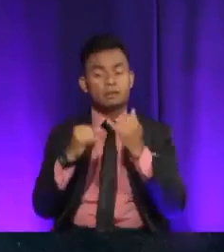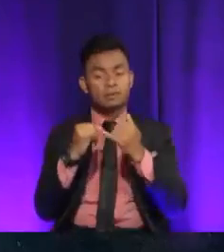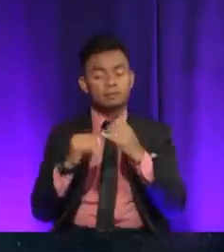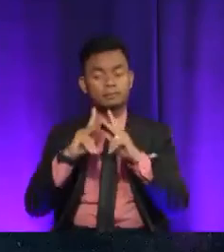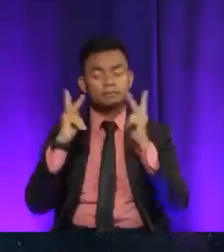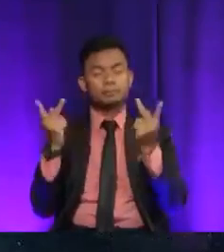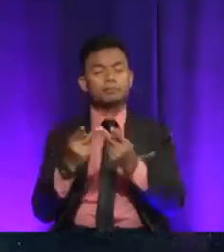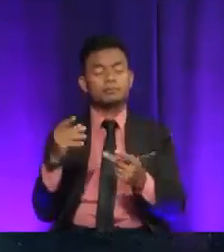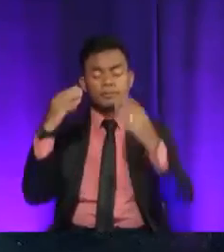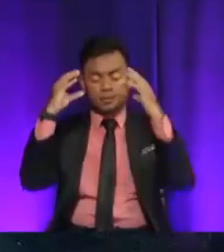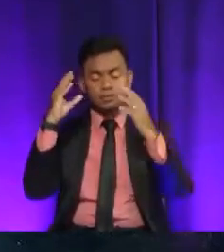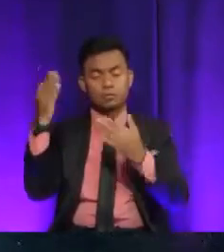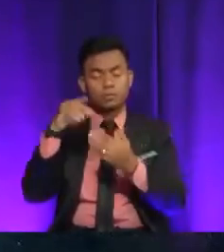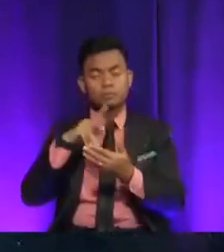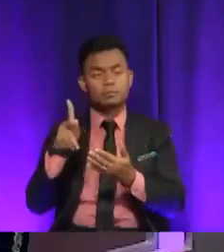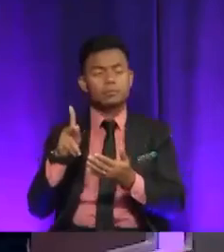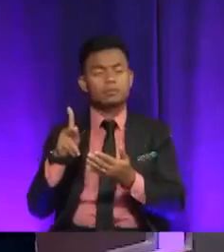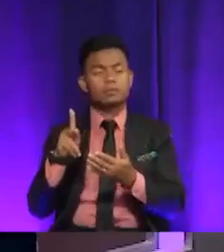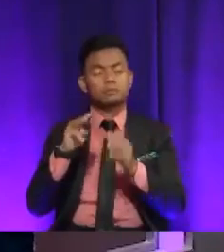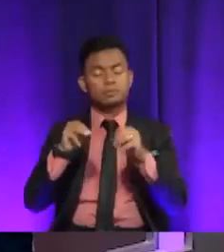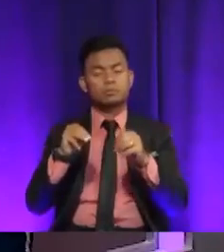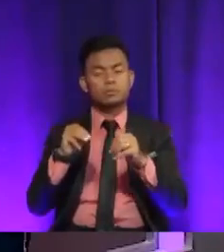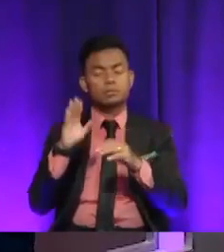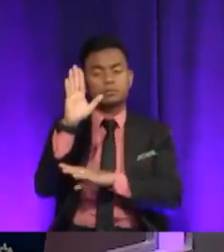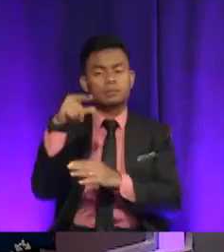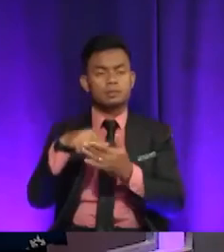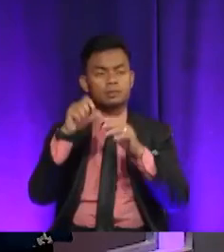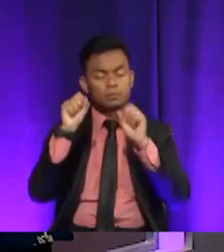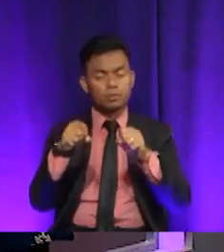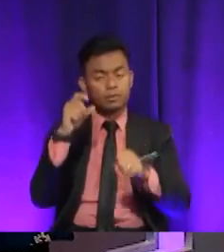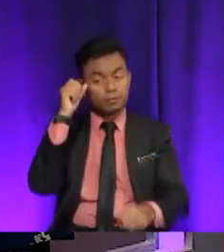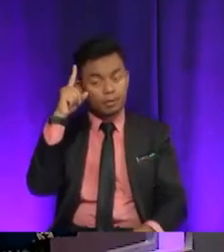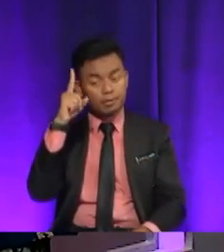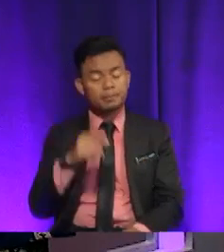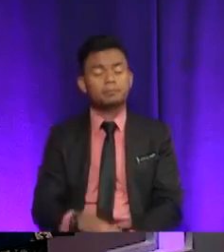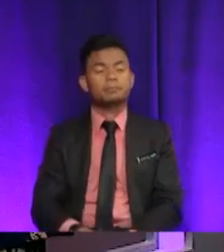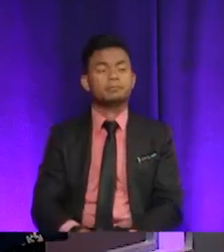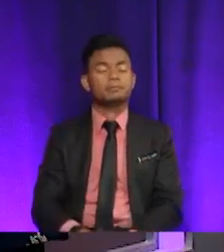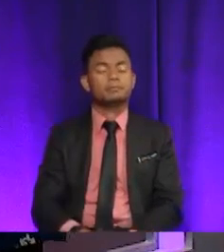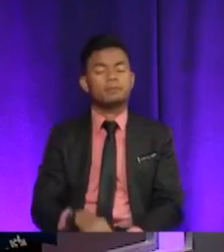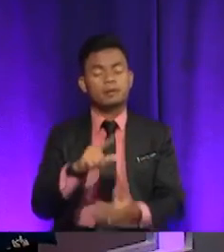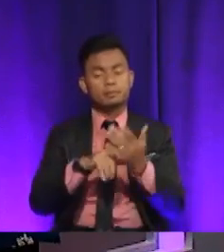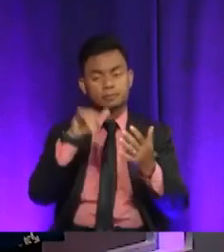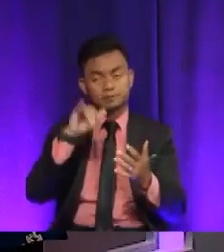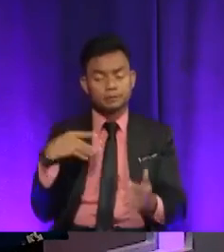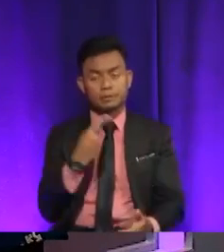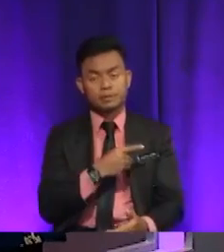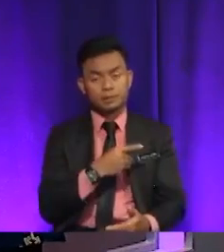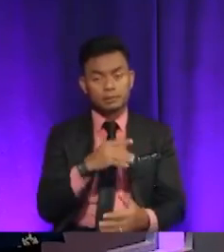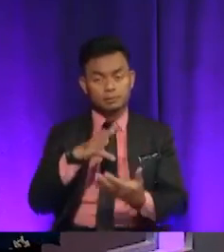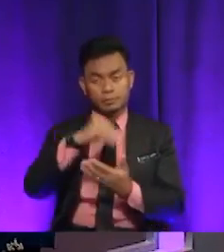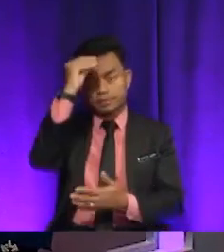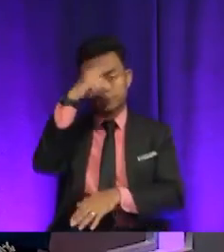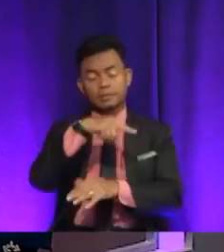mengharapkan supaya murid-murid pada petang ini boleh memahami serta boleh memahamilan yang kita bawakan pada petang ini yaitu